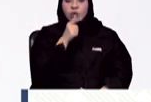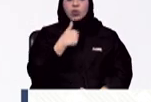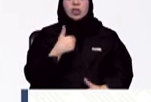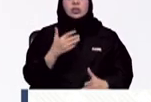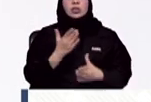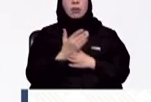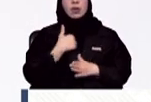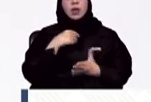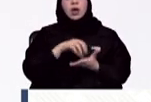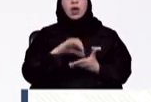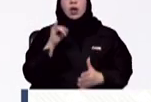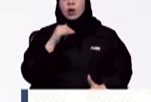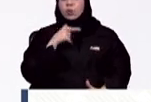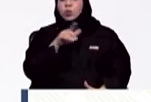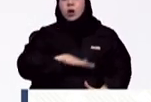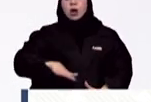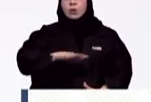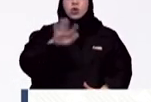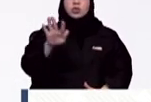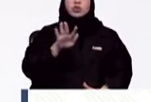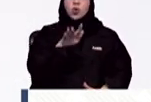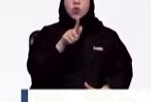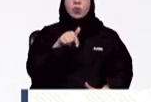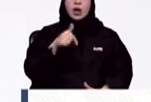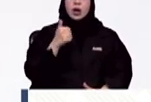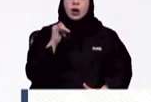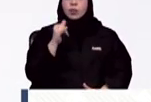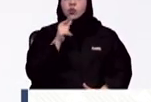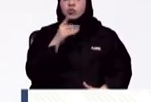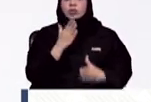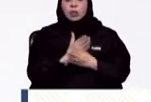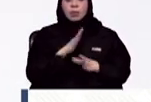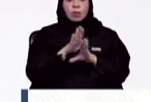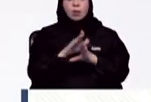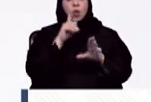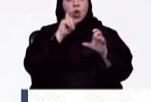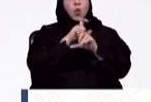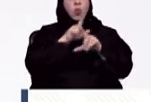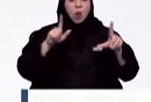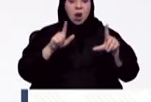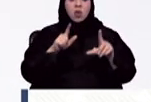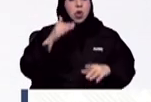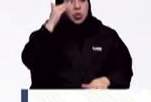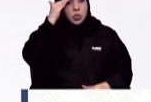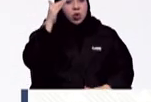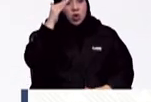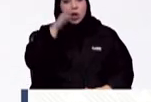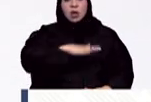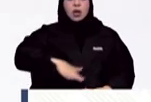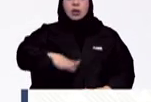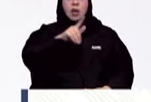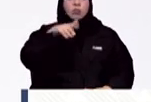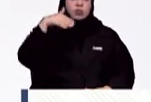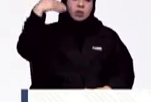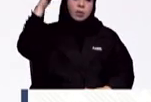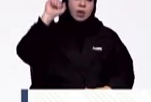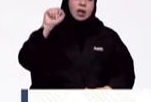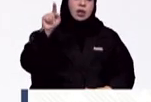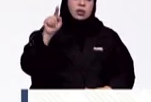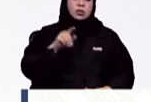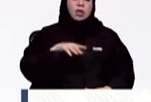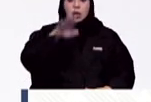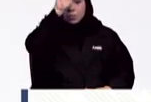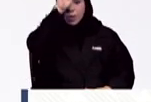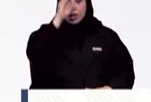الدول العربية والشعوب العربية, وهو فعلا تطبيق واقعي وعملي للرؤى وتطلعات الطموحة